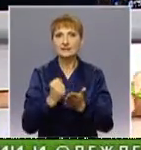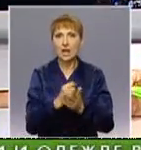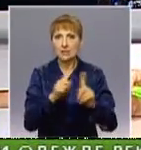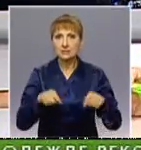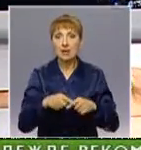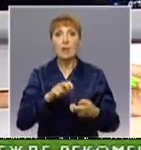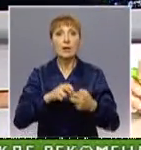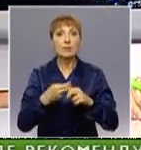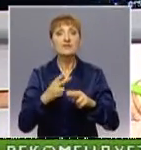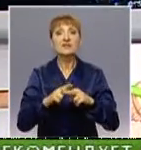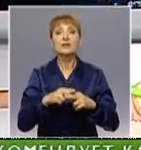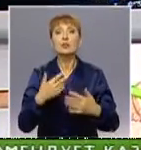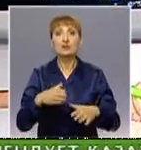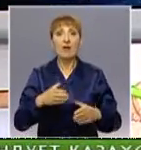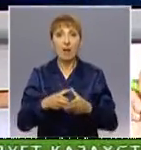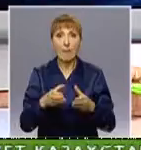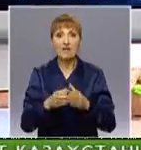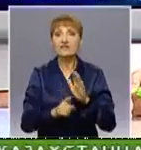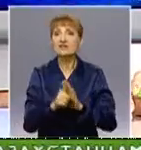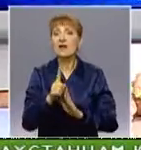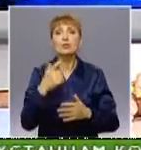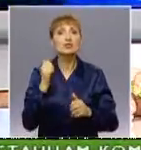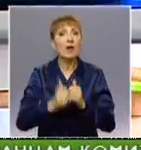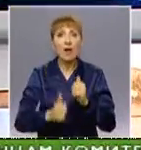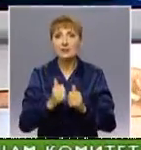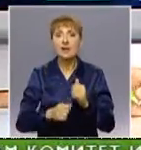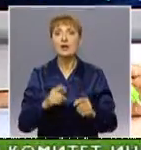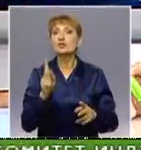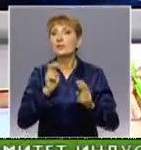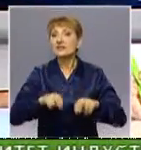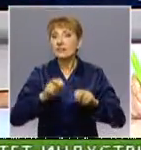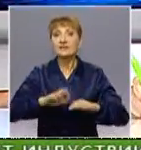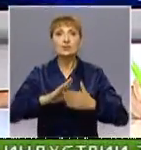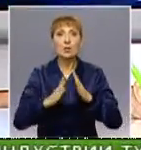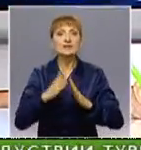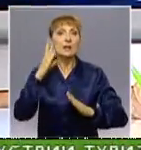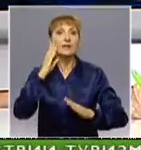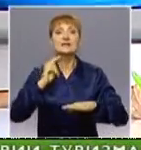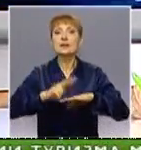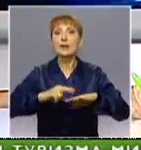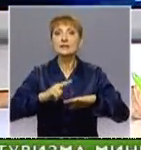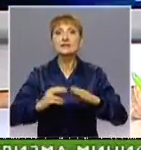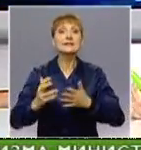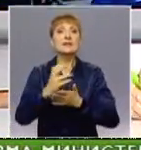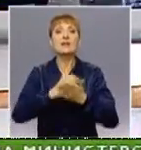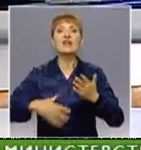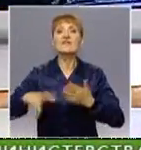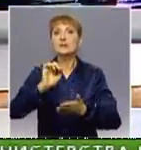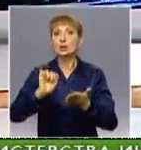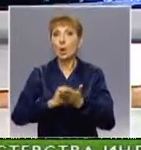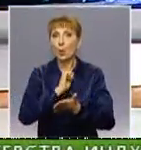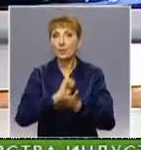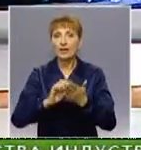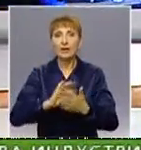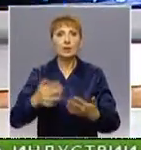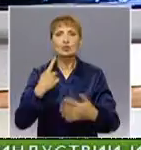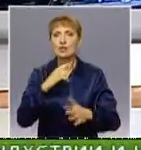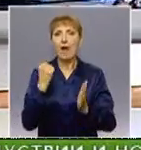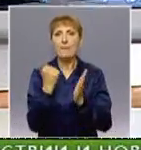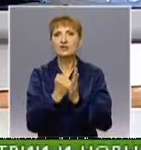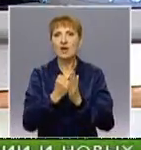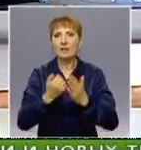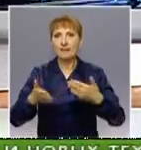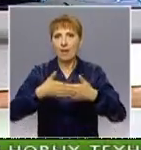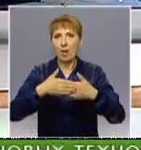Проблемы с этим туроператором возникают не первый год. Чтобы разобраться в ситуации, алматинские полицейские собрали все документы и опечатали